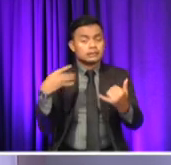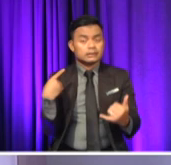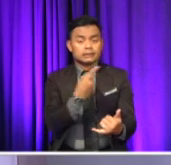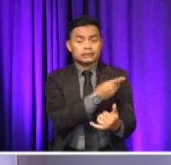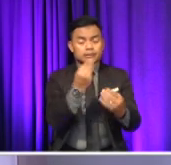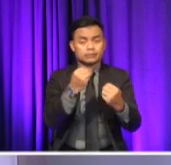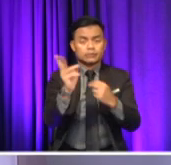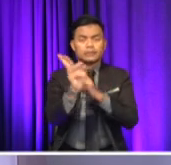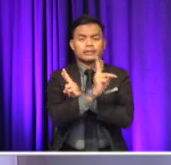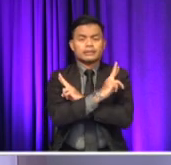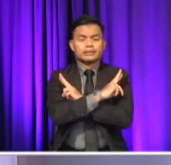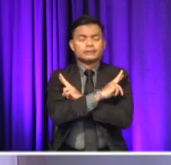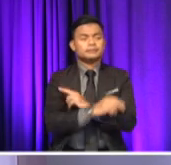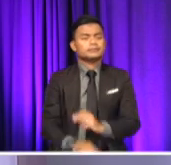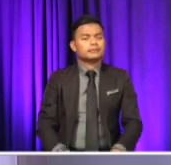seketika